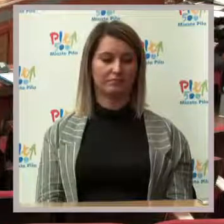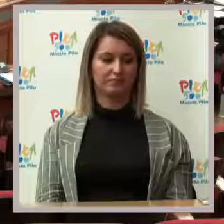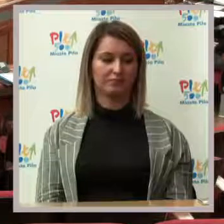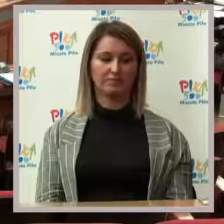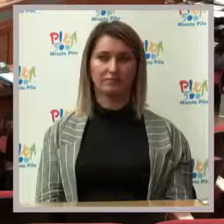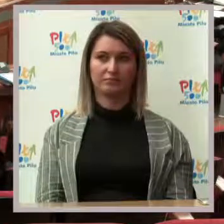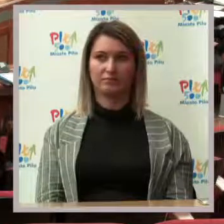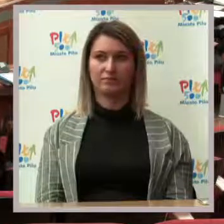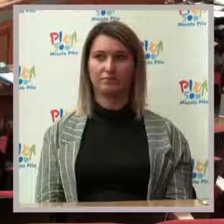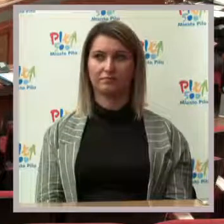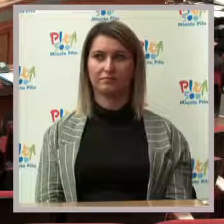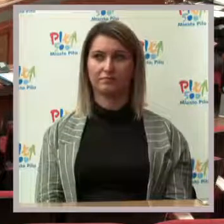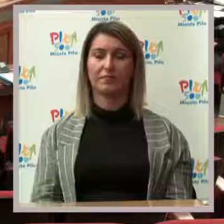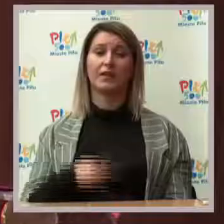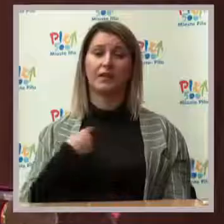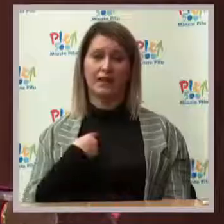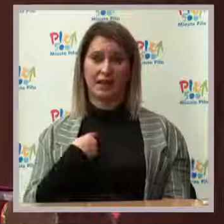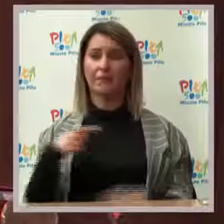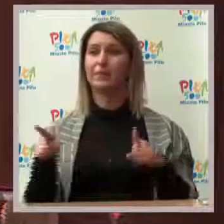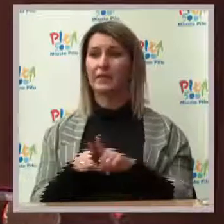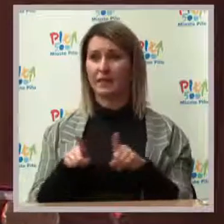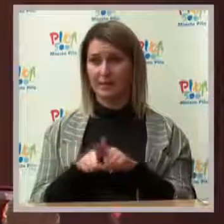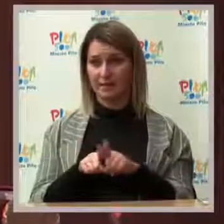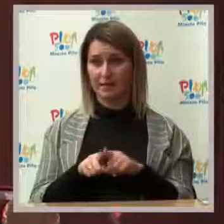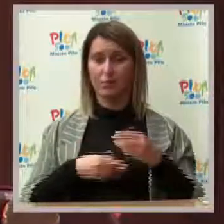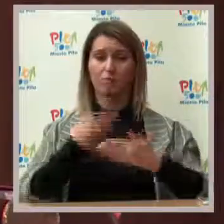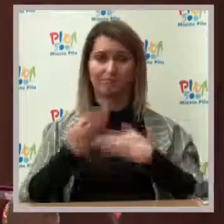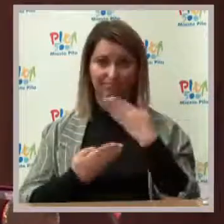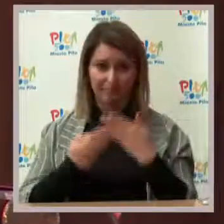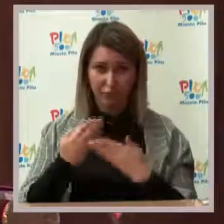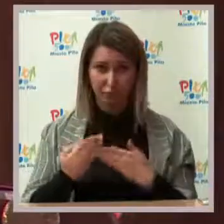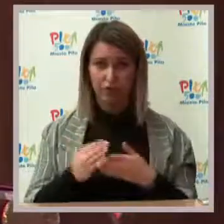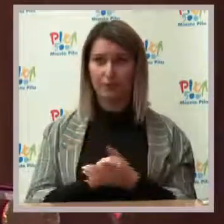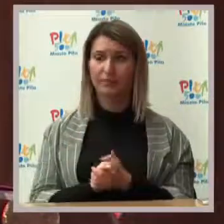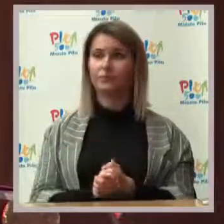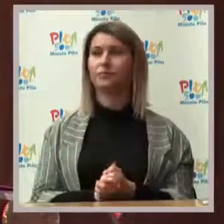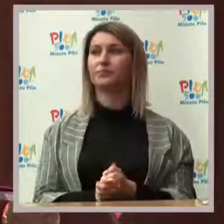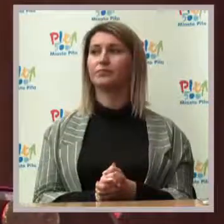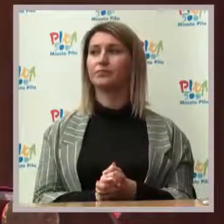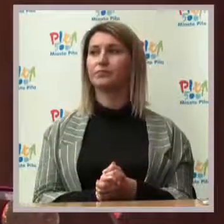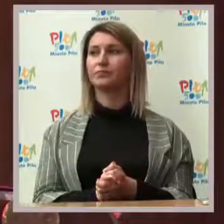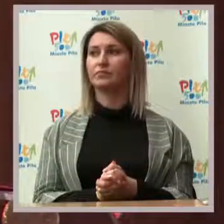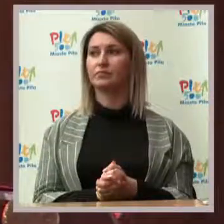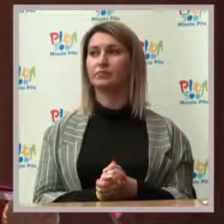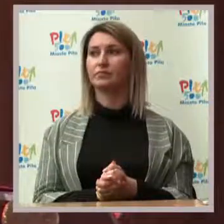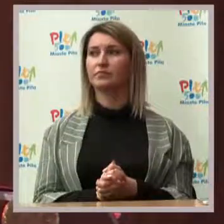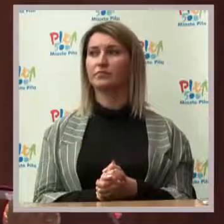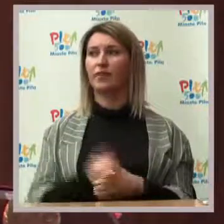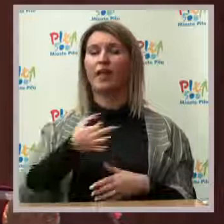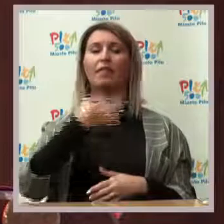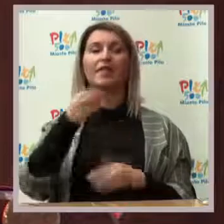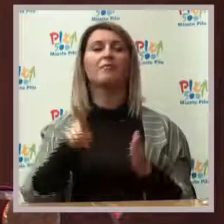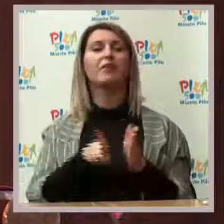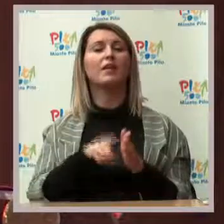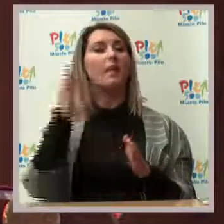Ja dołączam się do tych życzeń przed chwilą złożonych dla pani przewodniczącej,